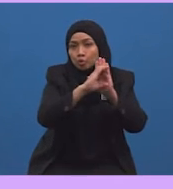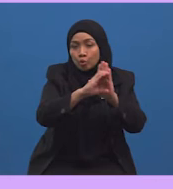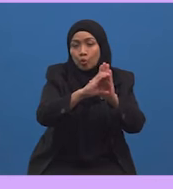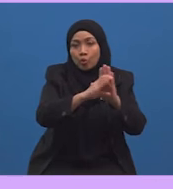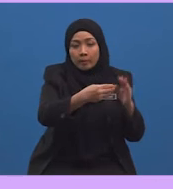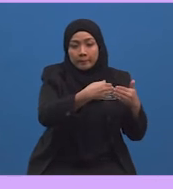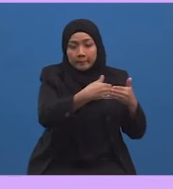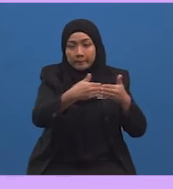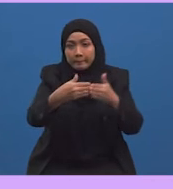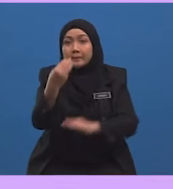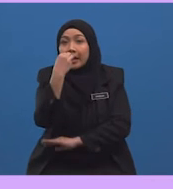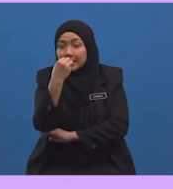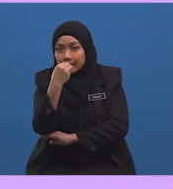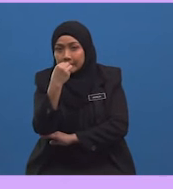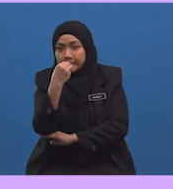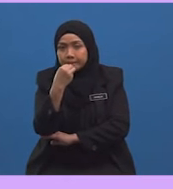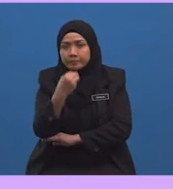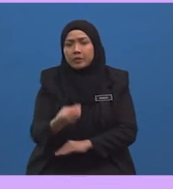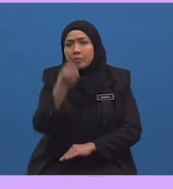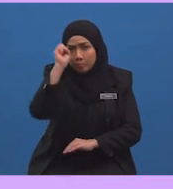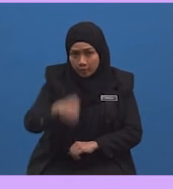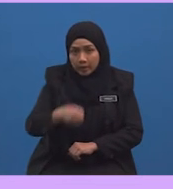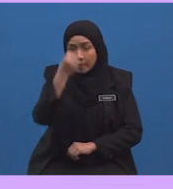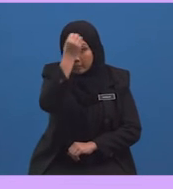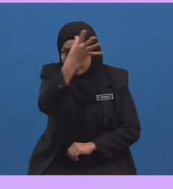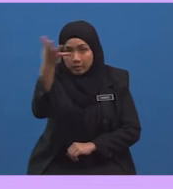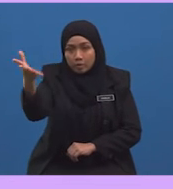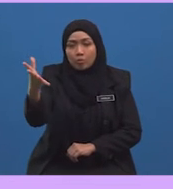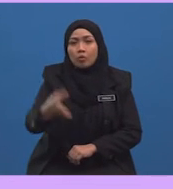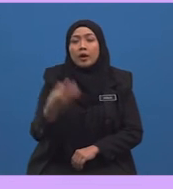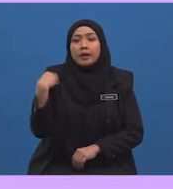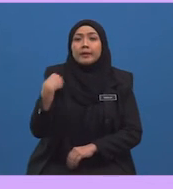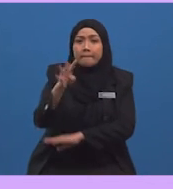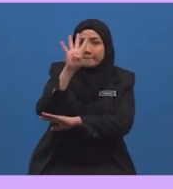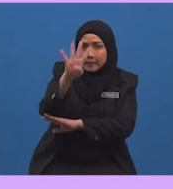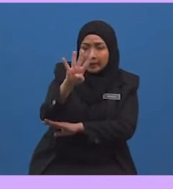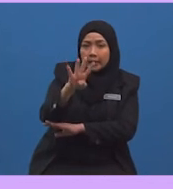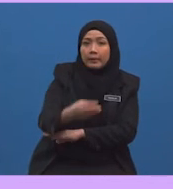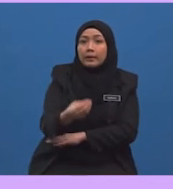Bolehkah murid-murid tulis empat rantai makanan yang membentuk serata makanan tersebut?